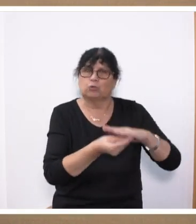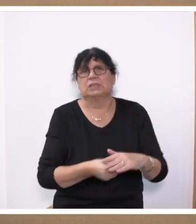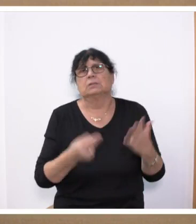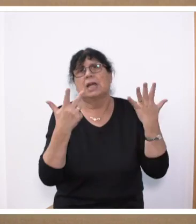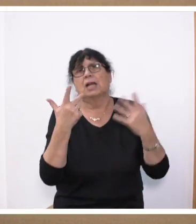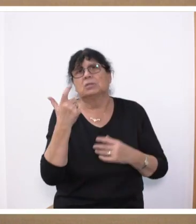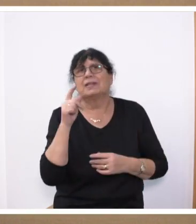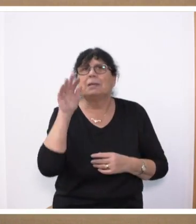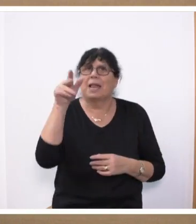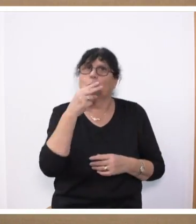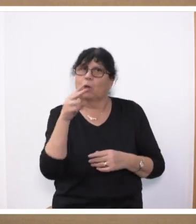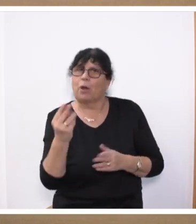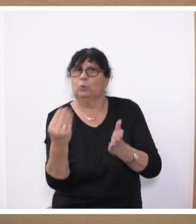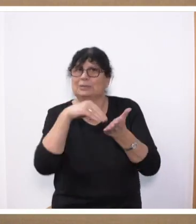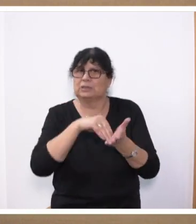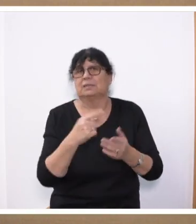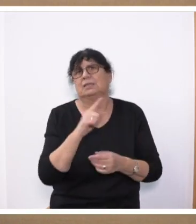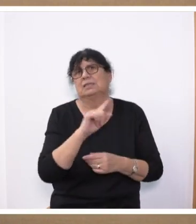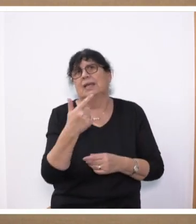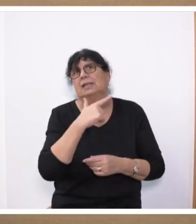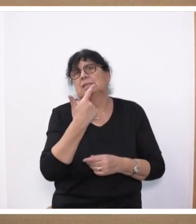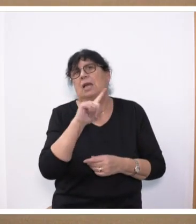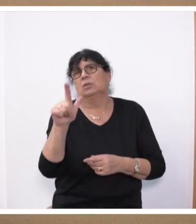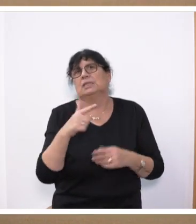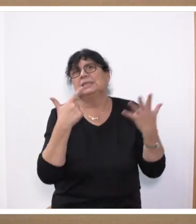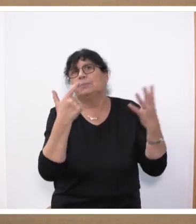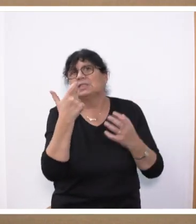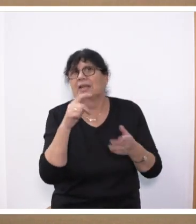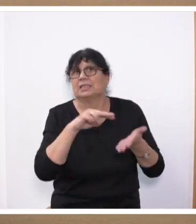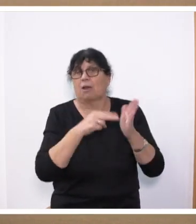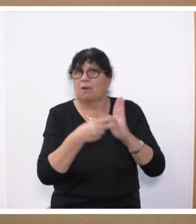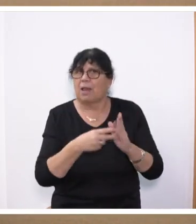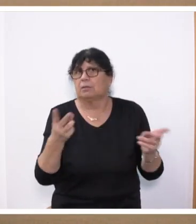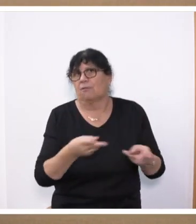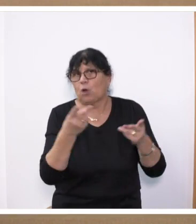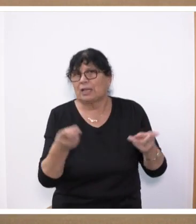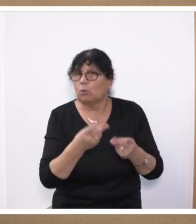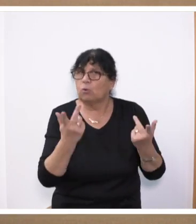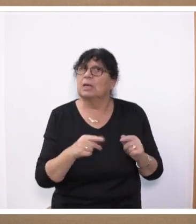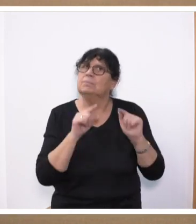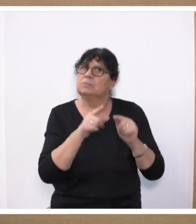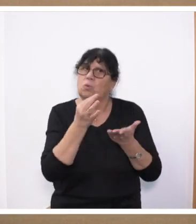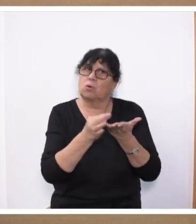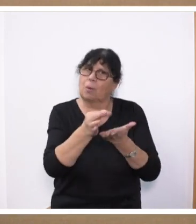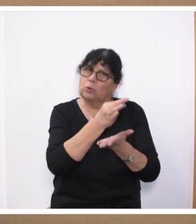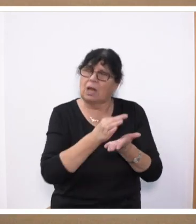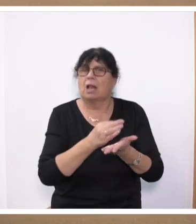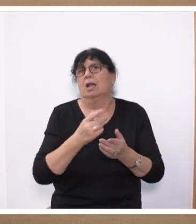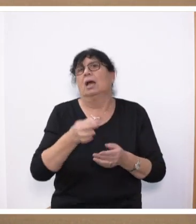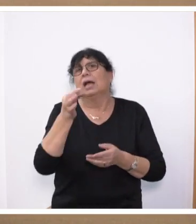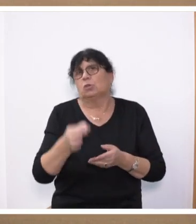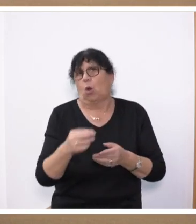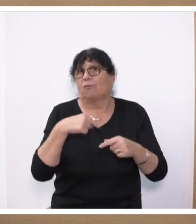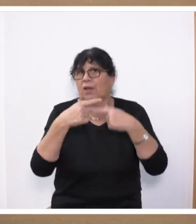Millionen Euro haben wir zusätzlich bis 2027 verplant in der Förderallianz, um so die kommunale Dorfentwicklung durch